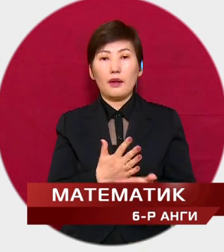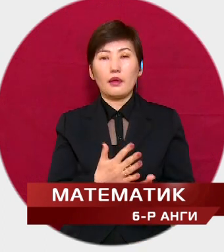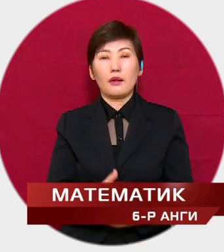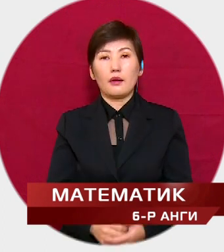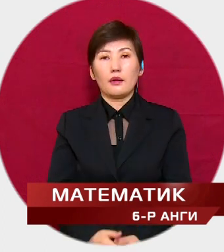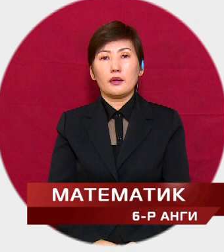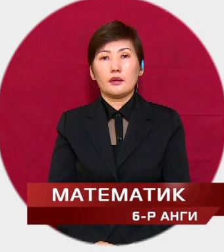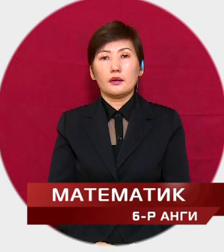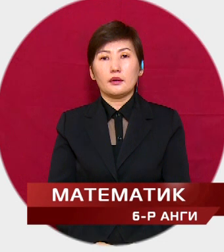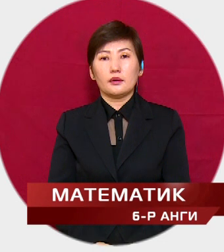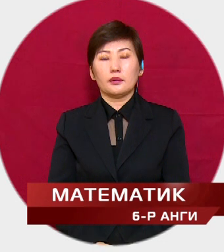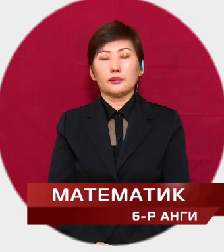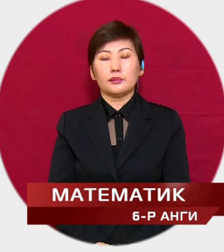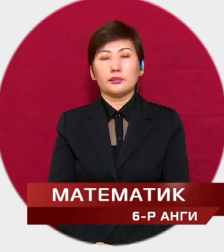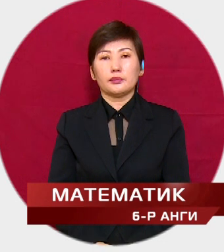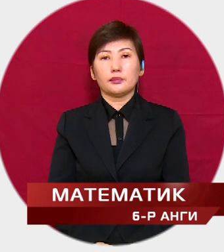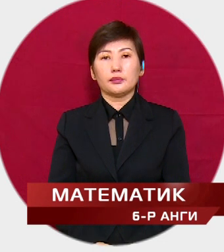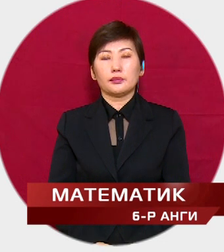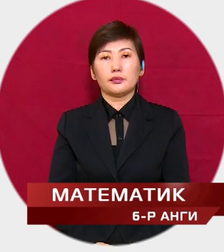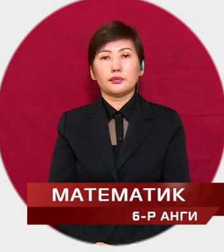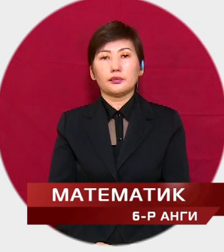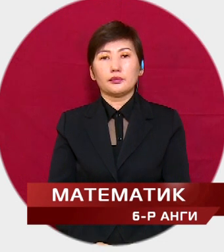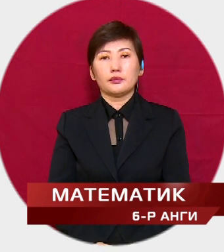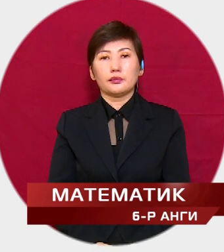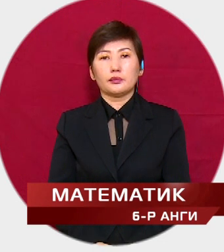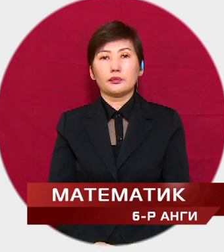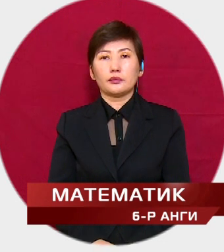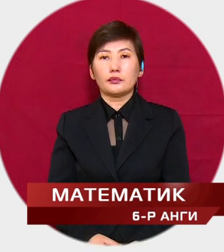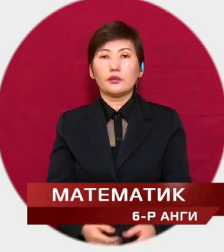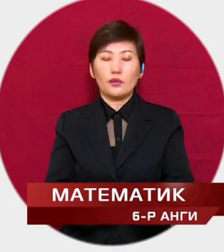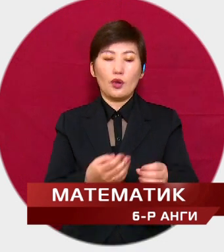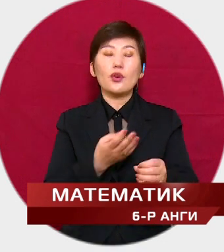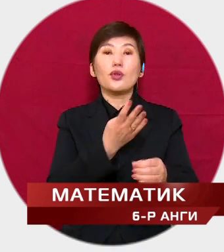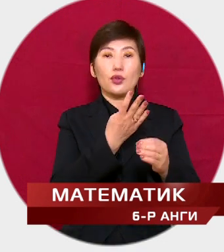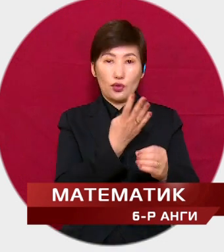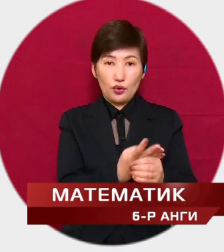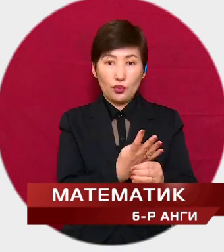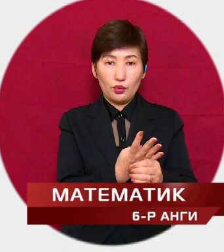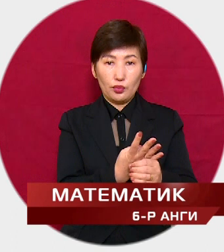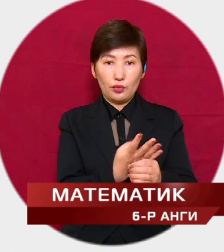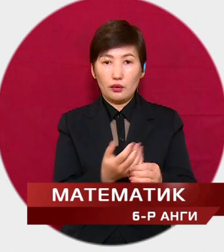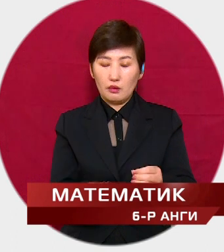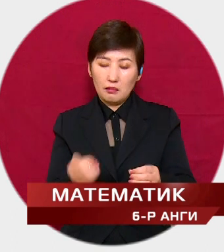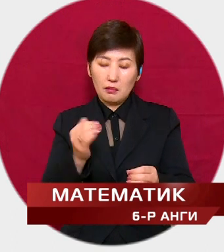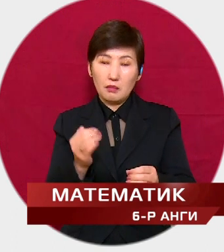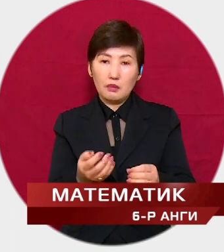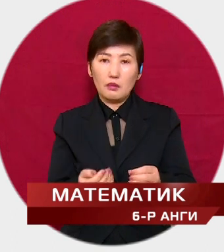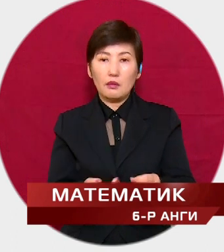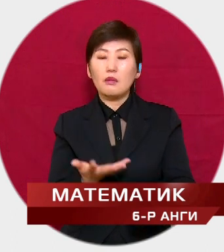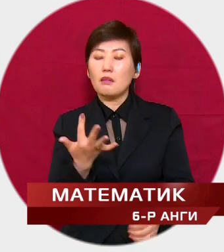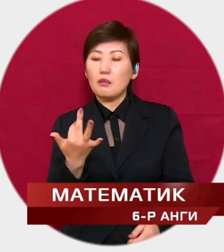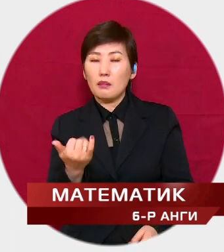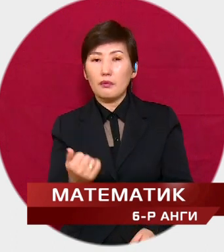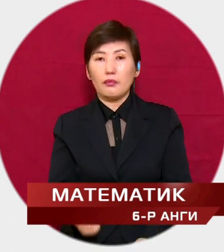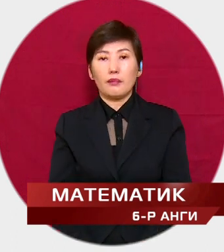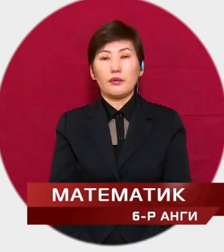учраас бүртгэл дээр 1 зураасаар тэмдэглэгдэнэ гэсэн үг. За шоо маань 4 нүдэрээ хэдэн удаа бууж вэ гэдэг тоолье. 1,